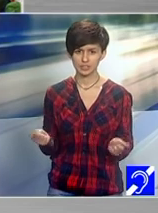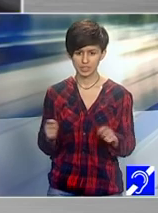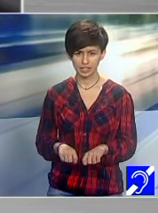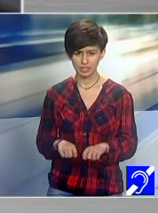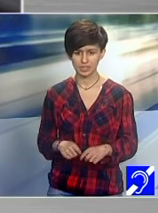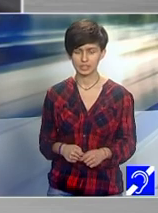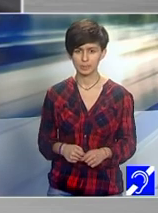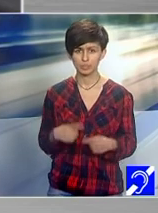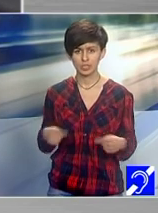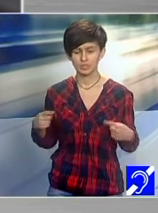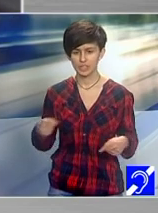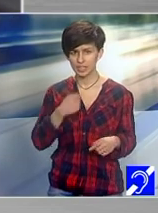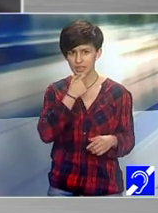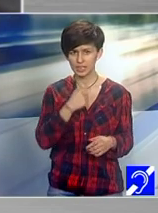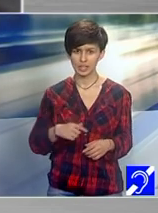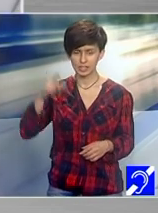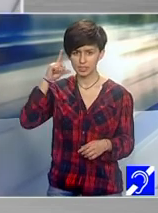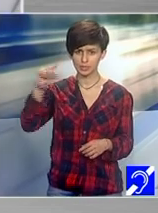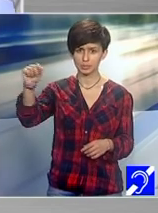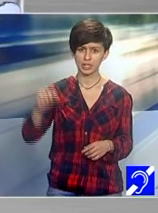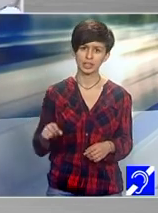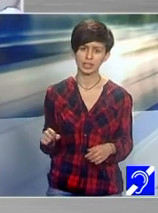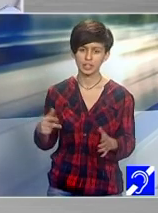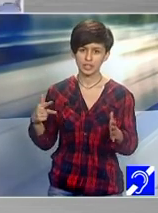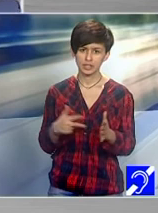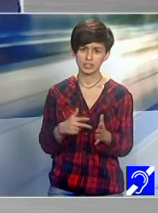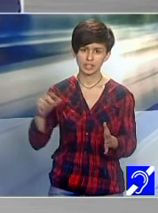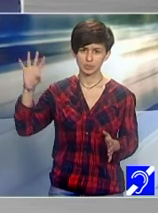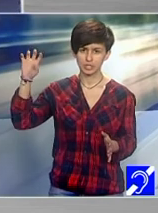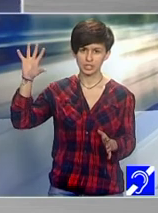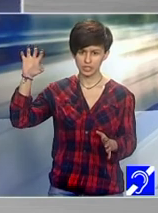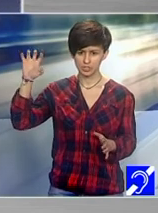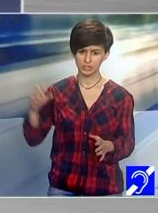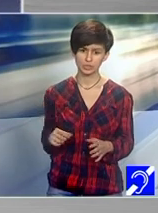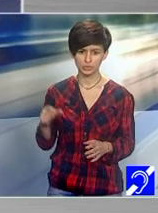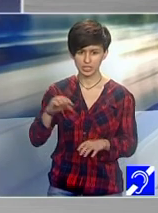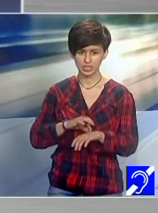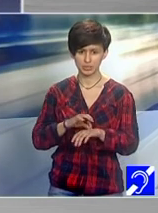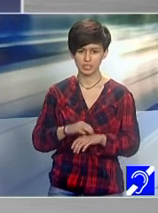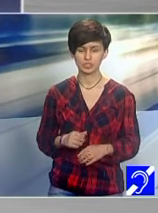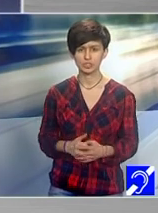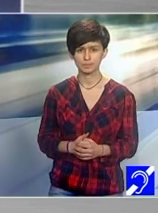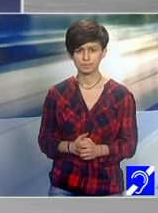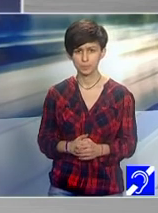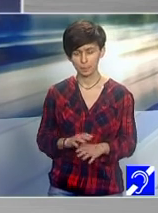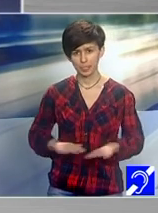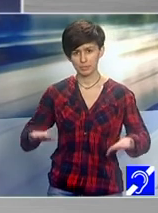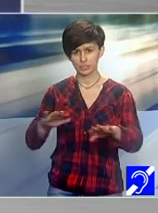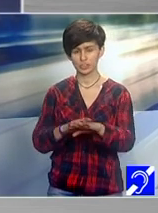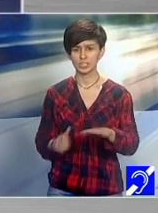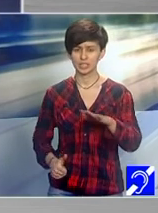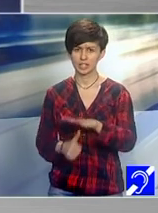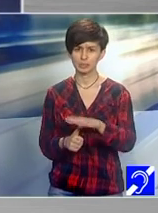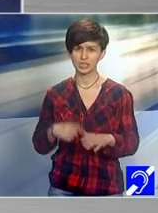intră în sistem 3.000 de medici, dar pleacă 3.500. Acum în România sunt aproximativ 50.000 de medici, majoritatea în capitală și în orașele